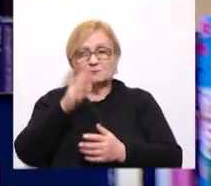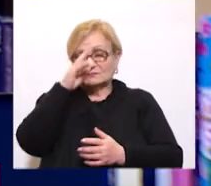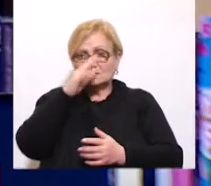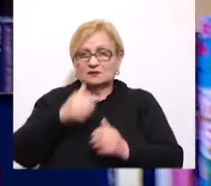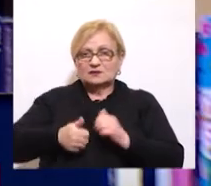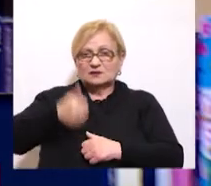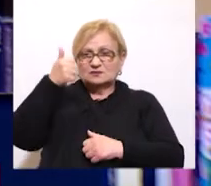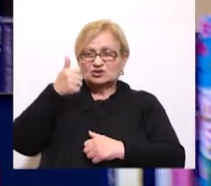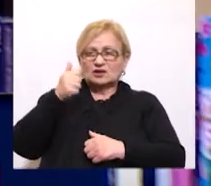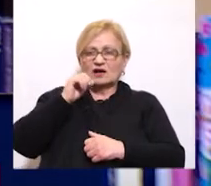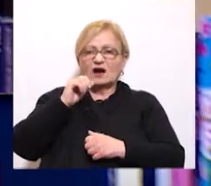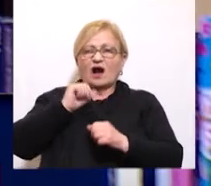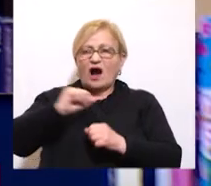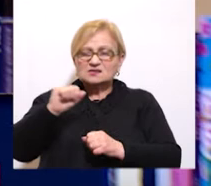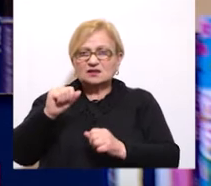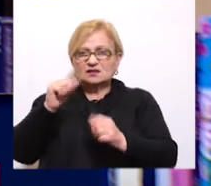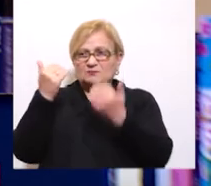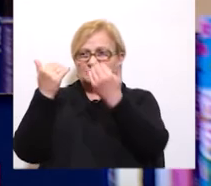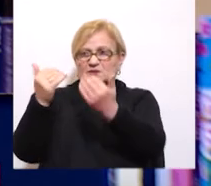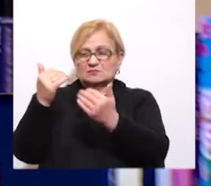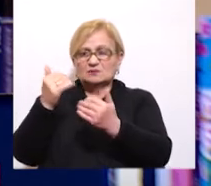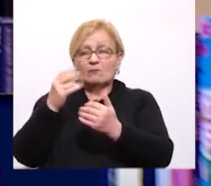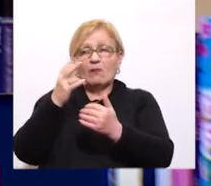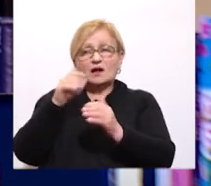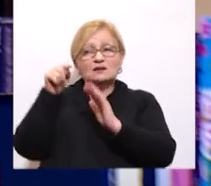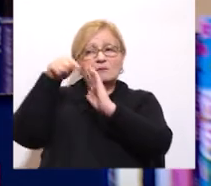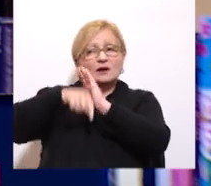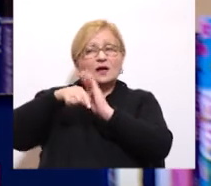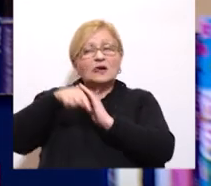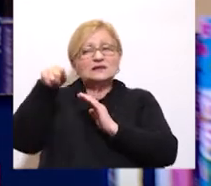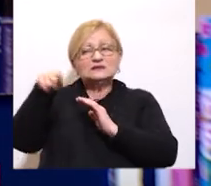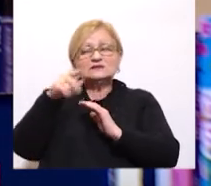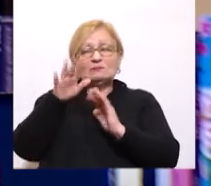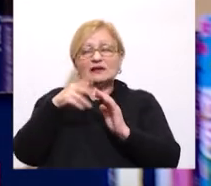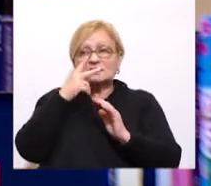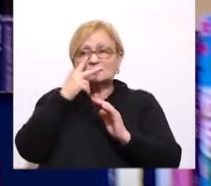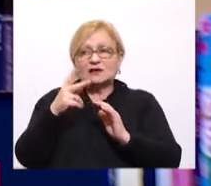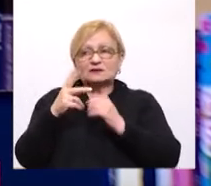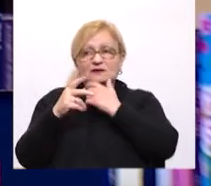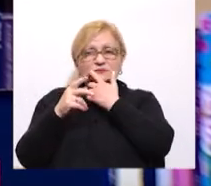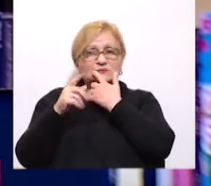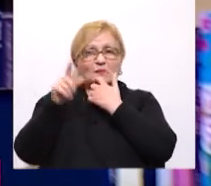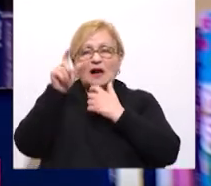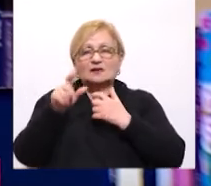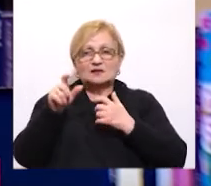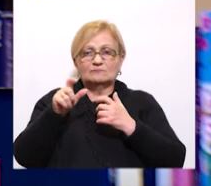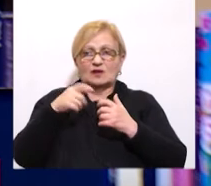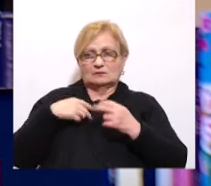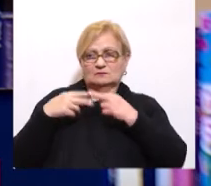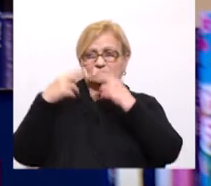ჯერ ღმერთს უგინებს და მერე მიხვდება, რომ ის მტერში ადამიანი უფრო მაღლა დადგება, ვიდრე